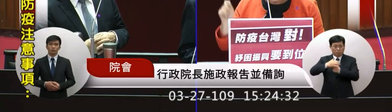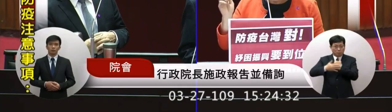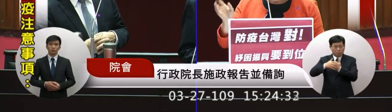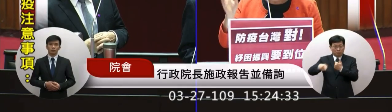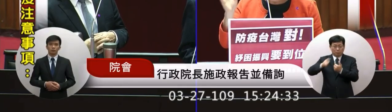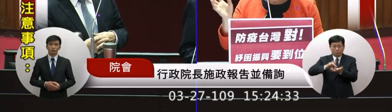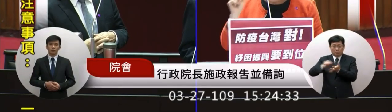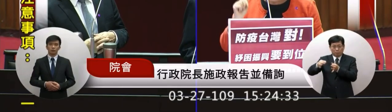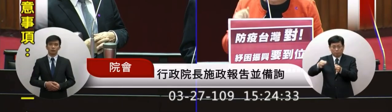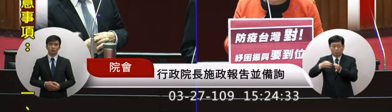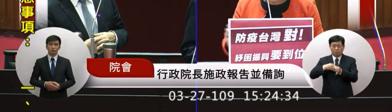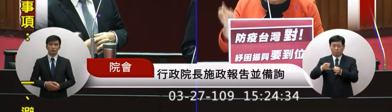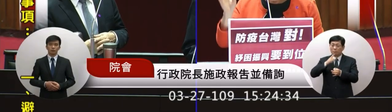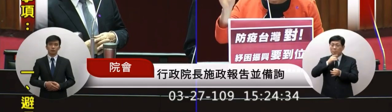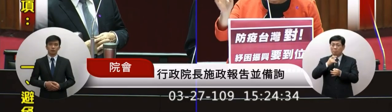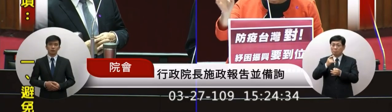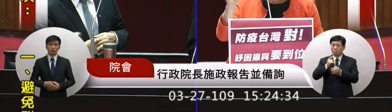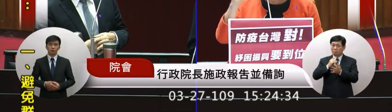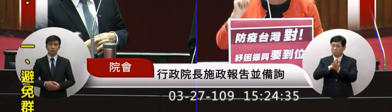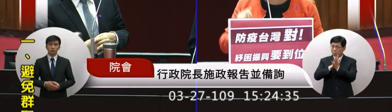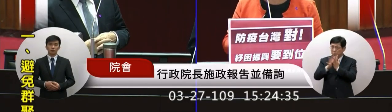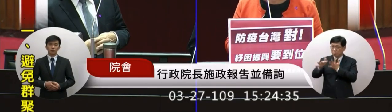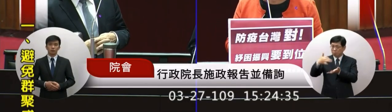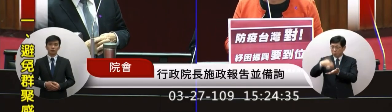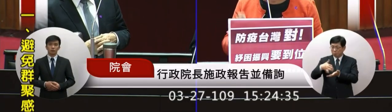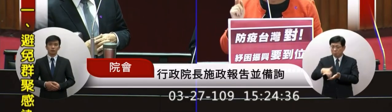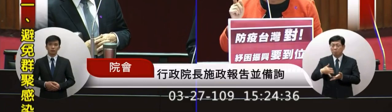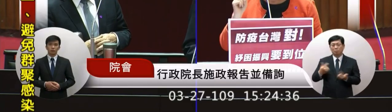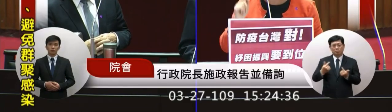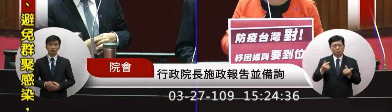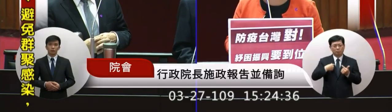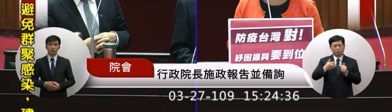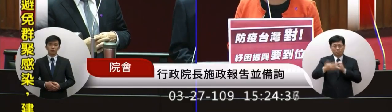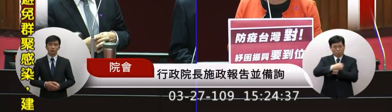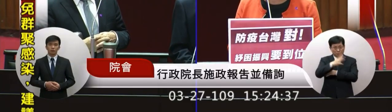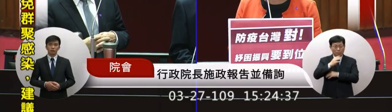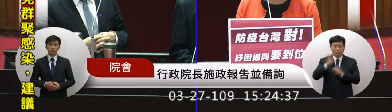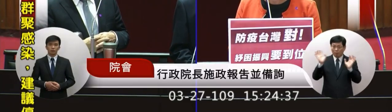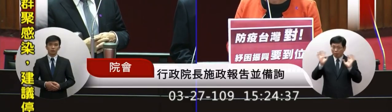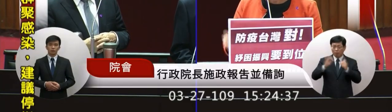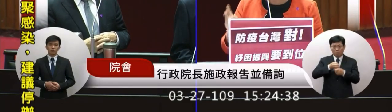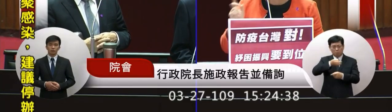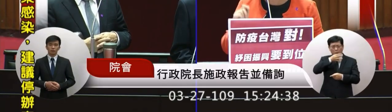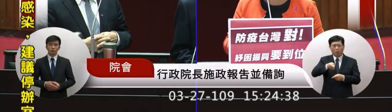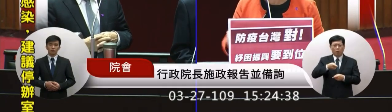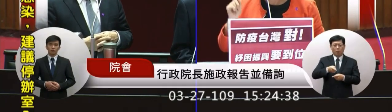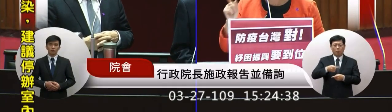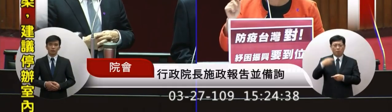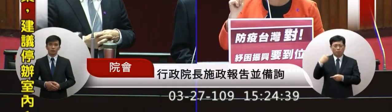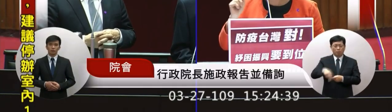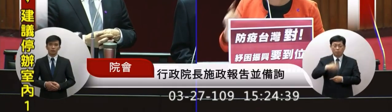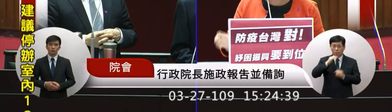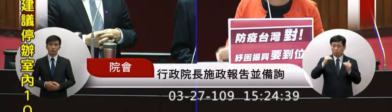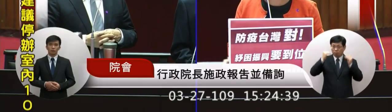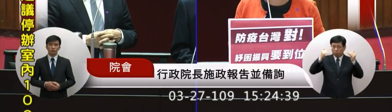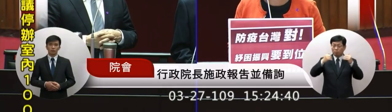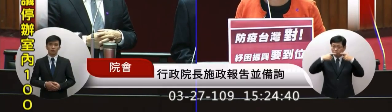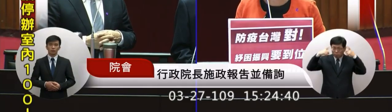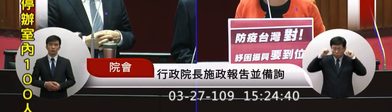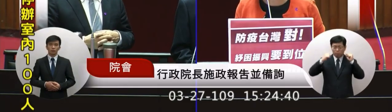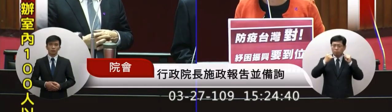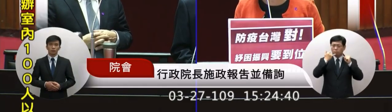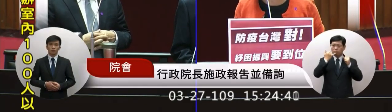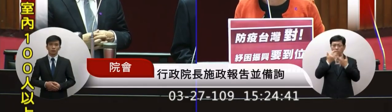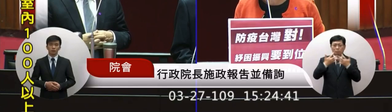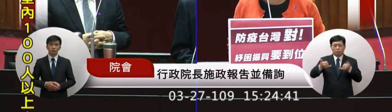这个排队这个盘点之后，我看媒体报道说儿童口罩都还有库存。第三个，成人口罩可以